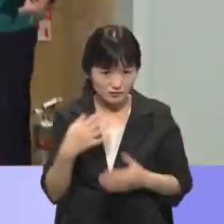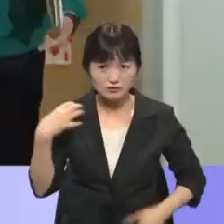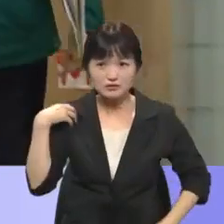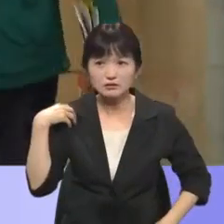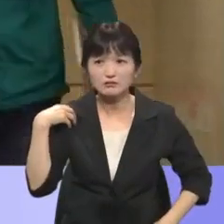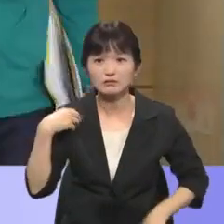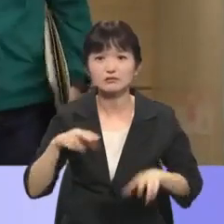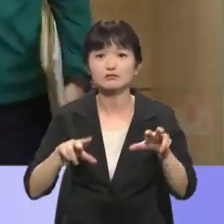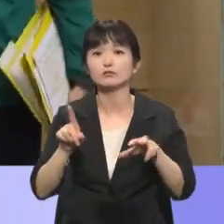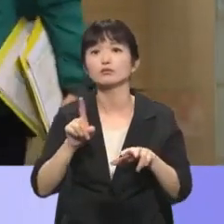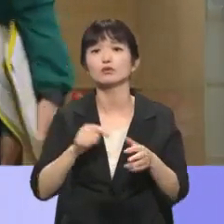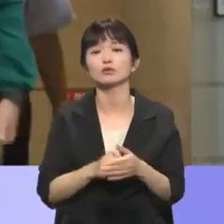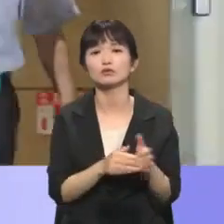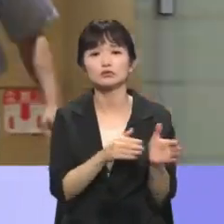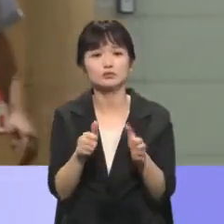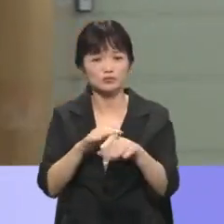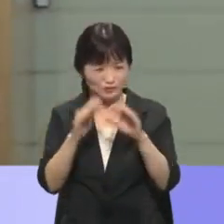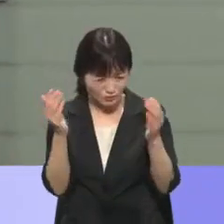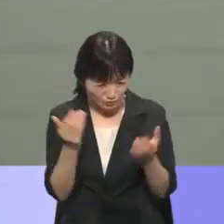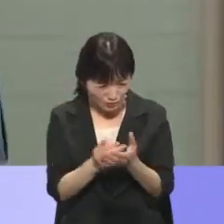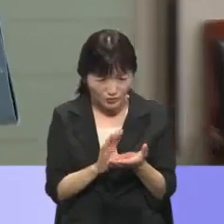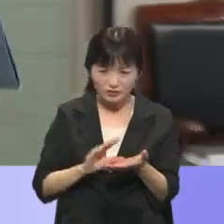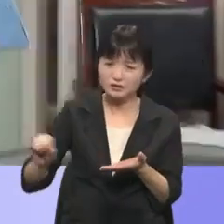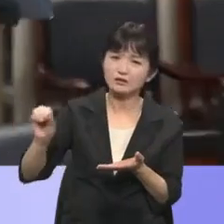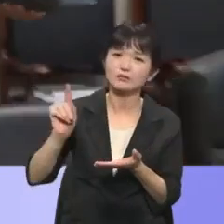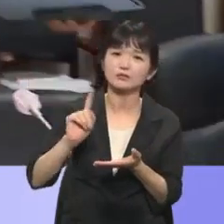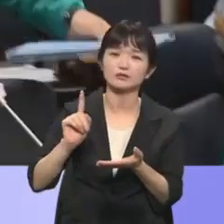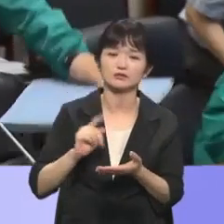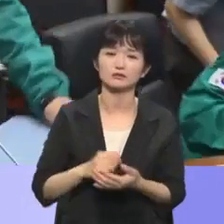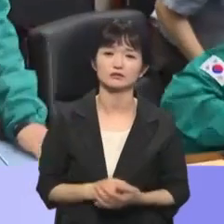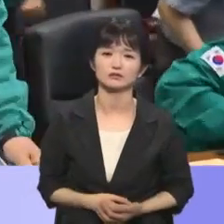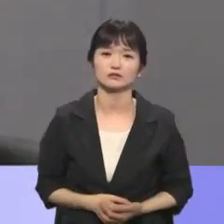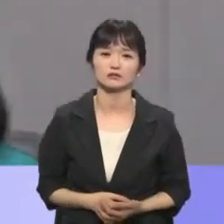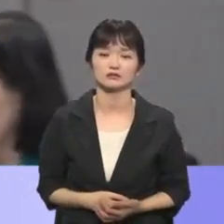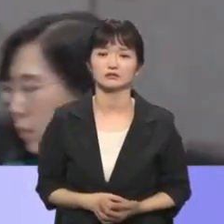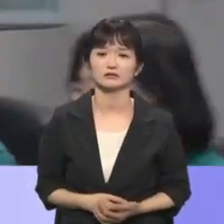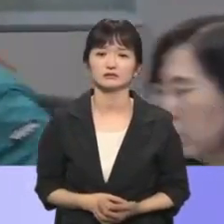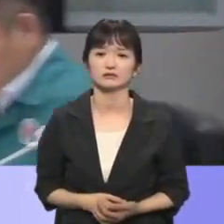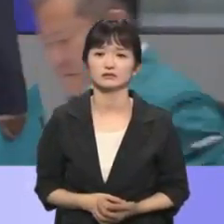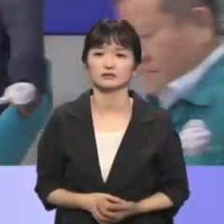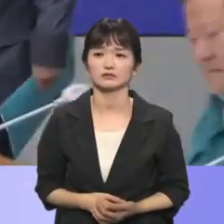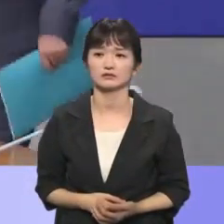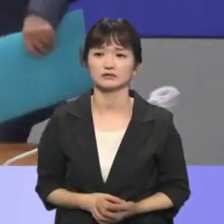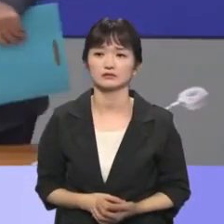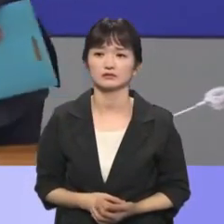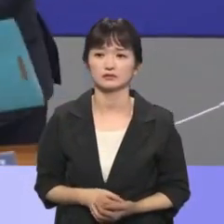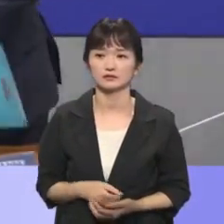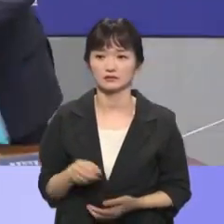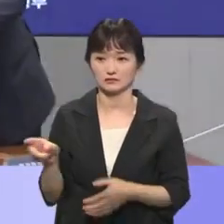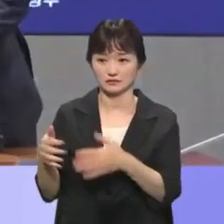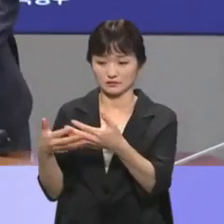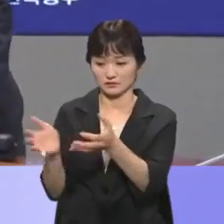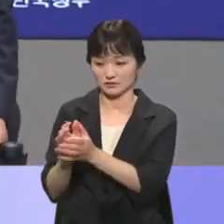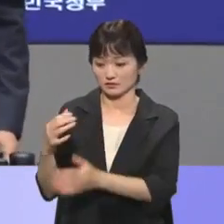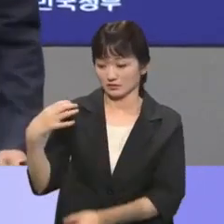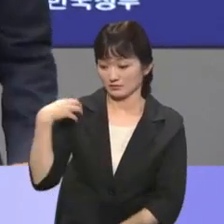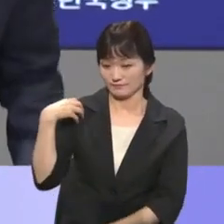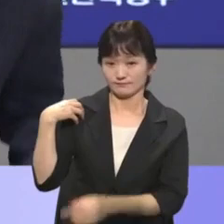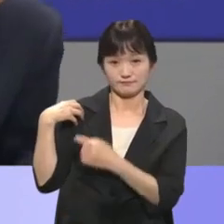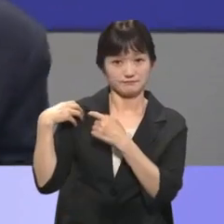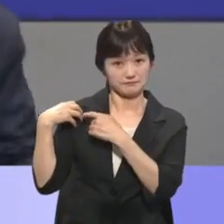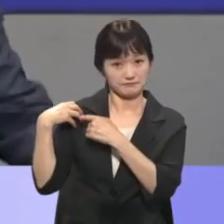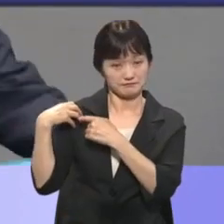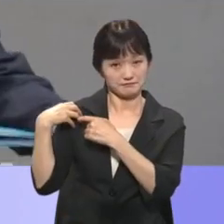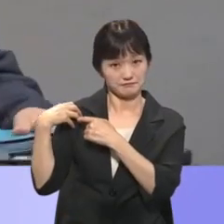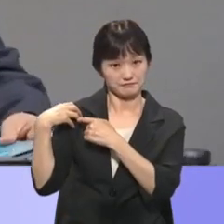지금 망연자실 아닙니까 준비하다가 다 빠져나가고 하는 바람에 그래서 저는 여당의이 정도로 지금 책임을 물을